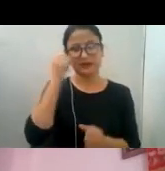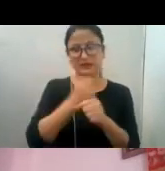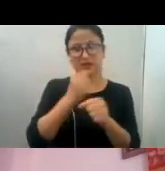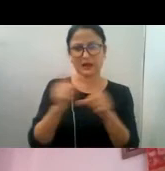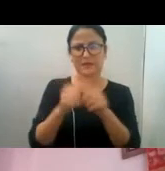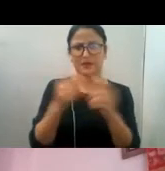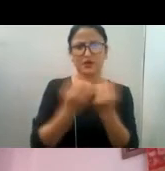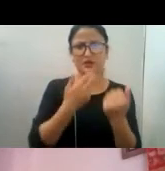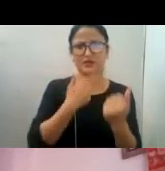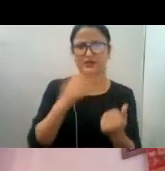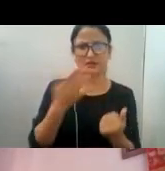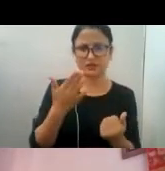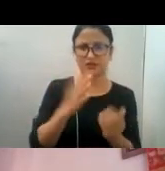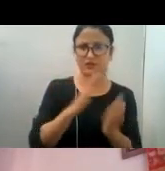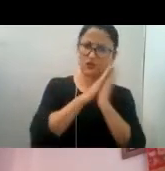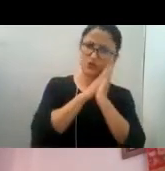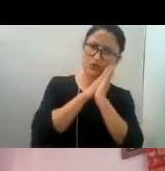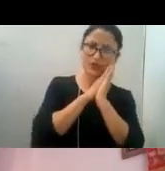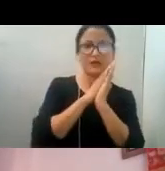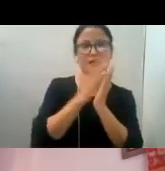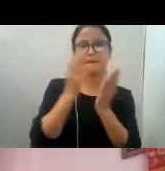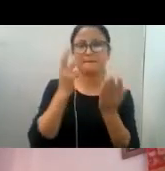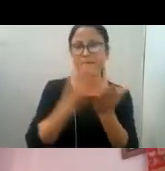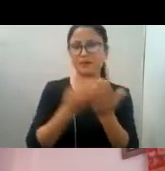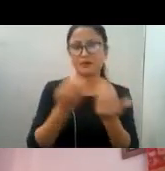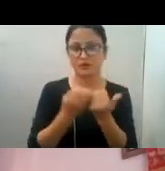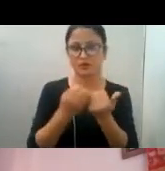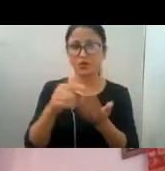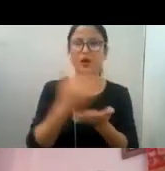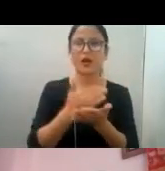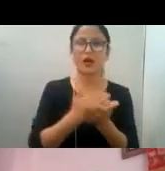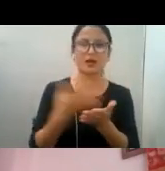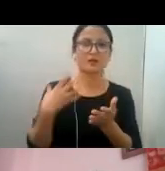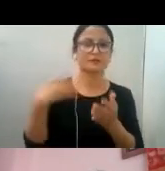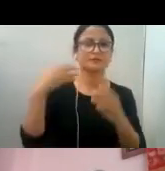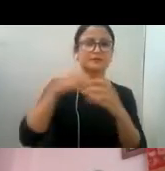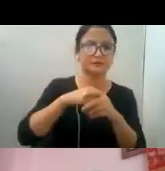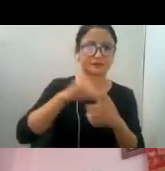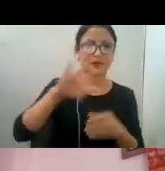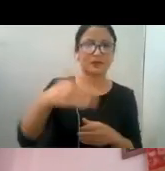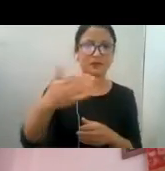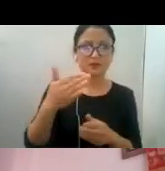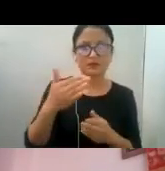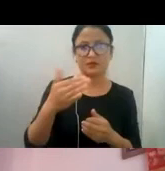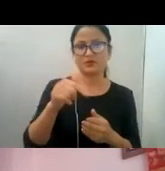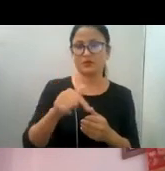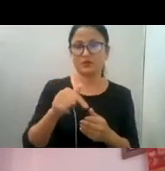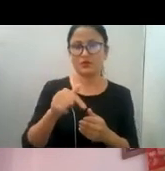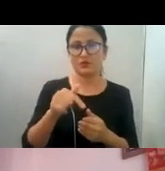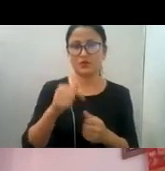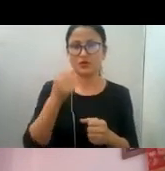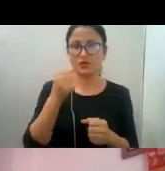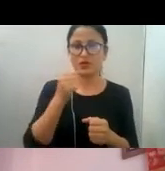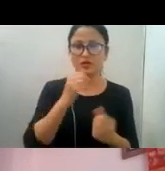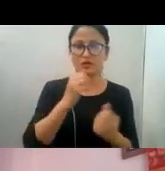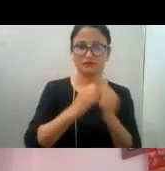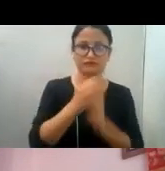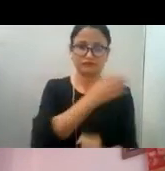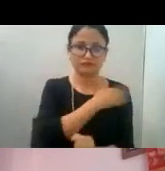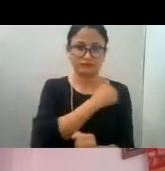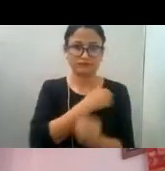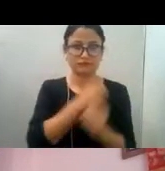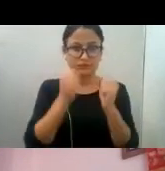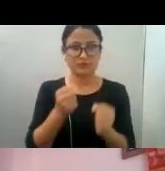गर्न मन लाग्दैन थियो, खालि सुतेर बसिरहन्थे. तर यो कार्यक्रममा आएदेखि चाहिँ ओसिएफमा आएर काउन्सिलिङमा बसेदेखि चाहिँ म